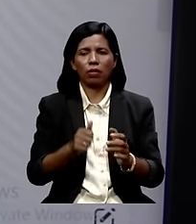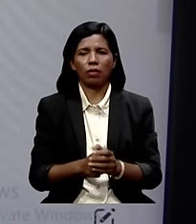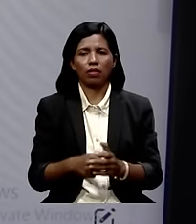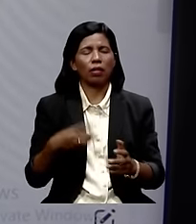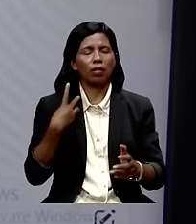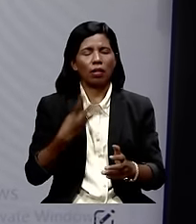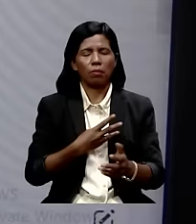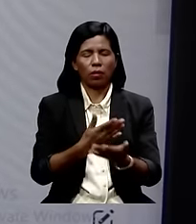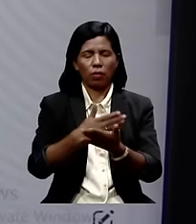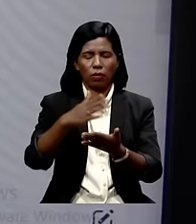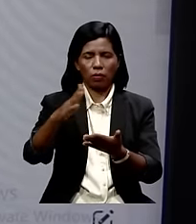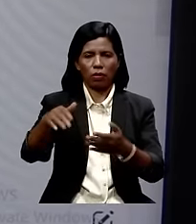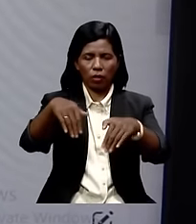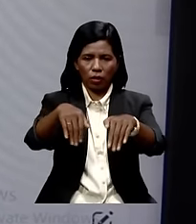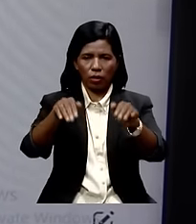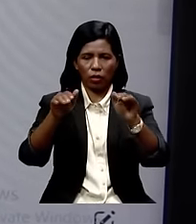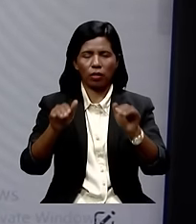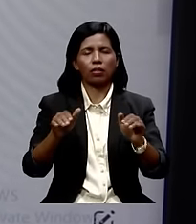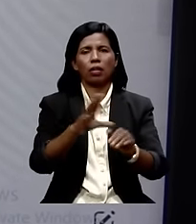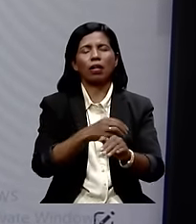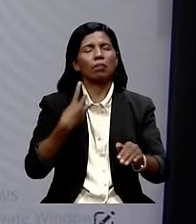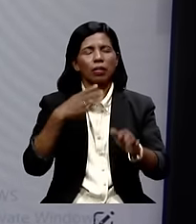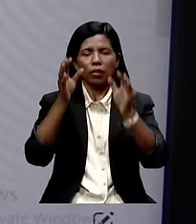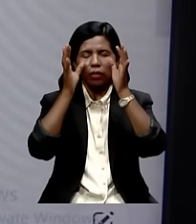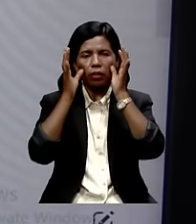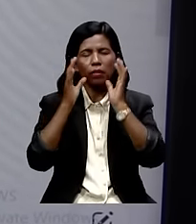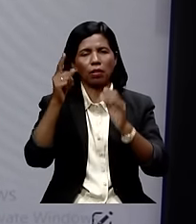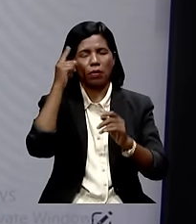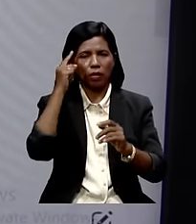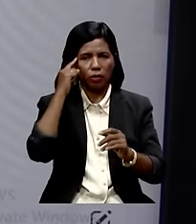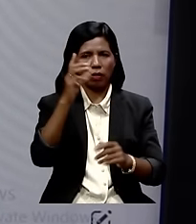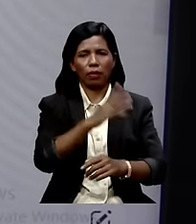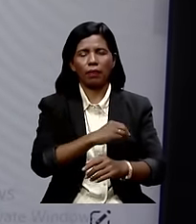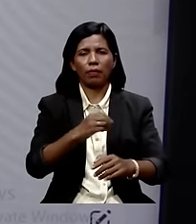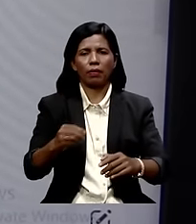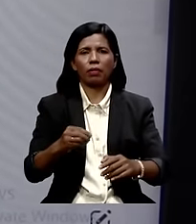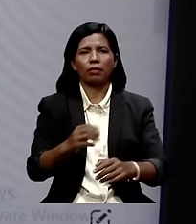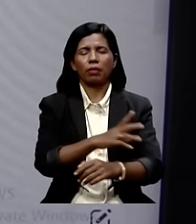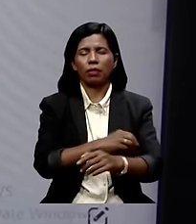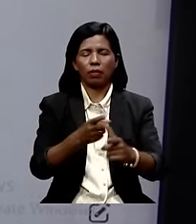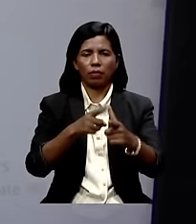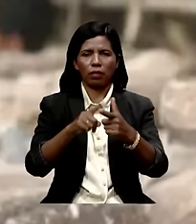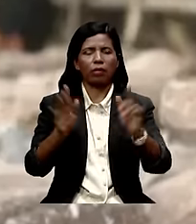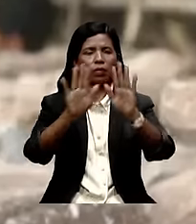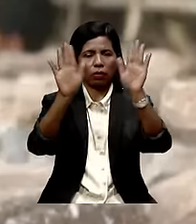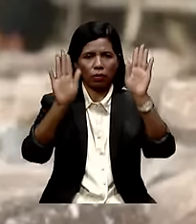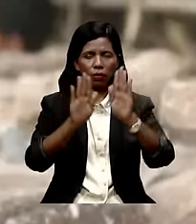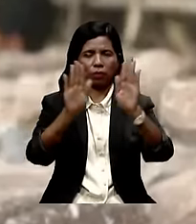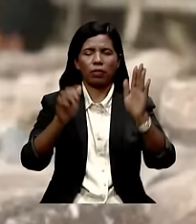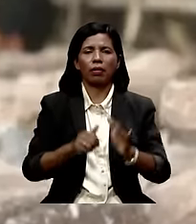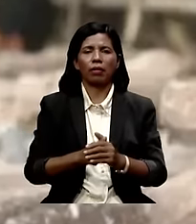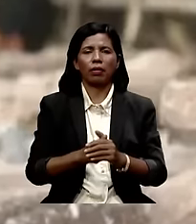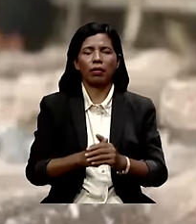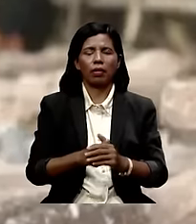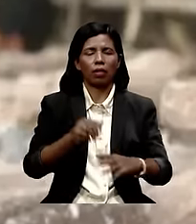sama ya ne ba kan ya umen kriste ne lara ne be anu ini dia me kita domingo be ya